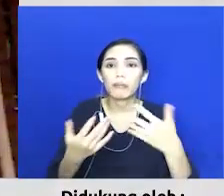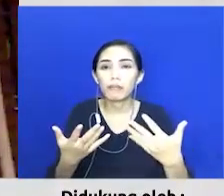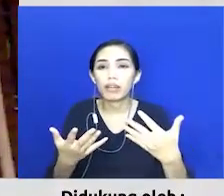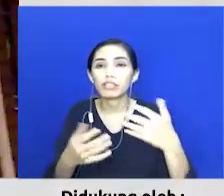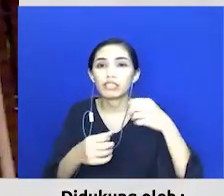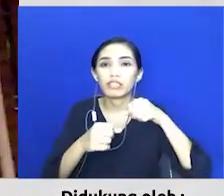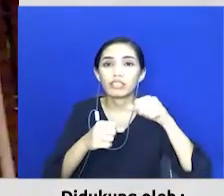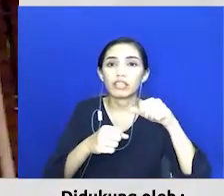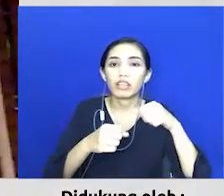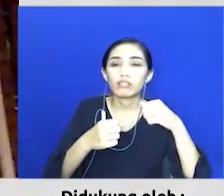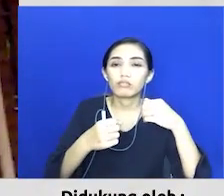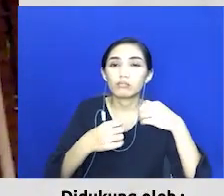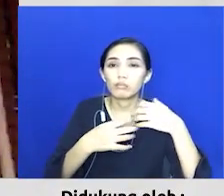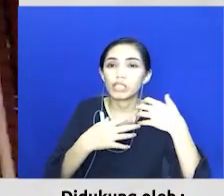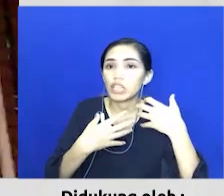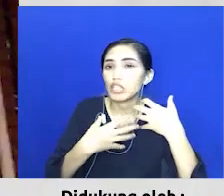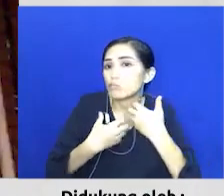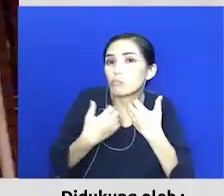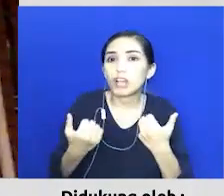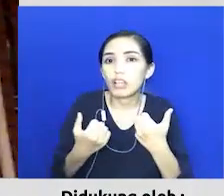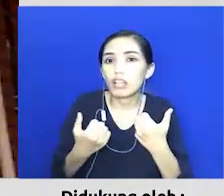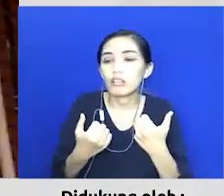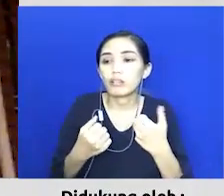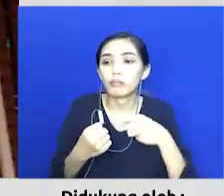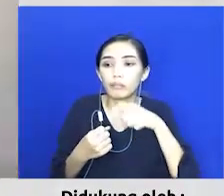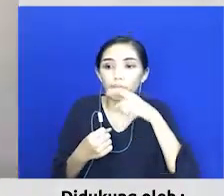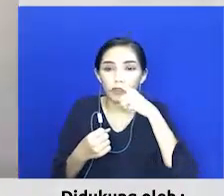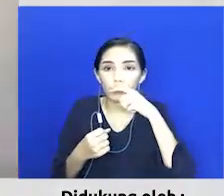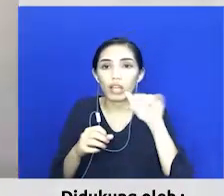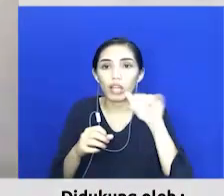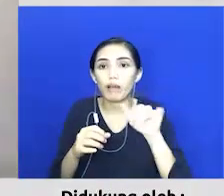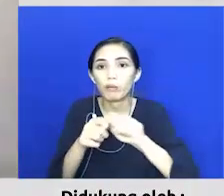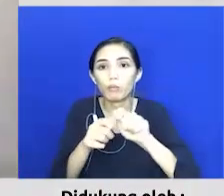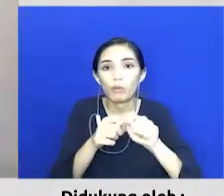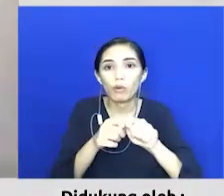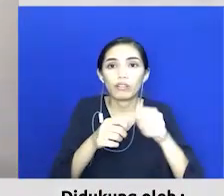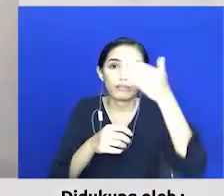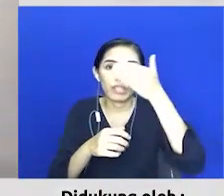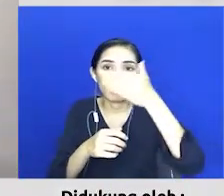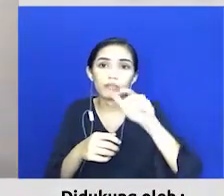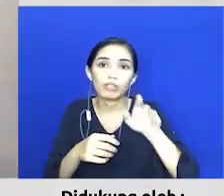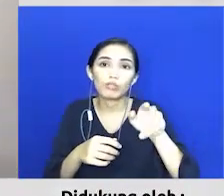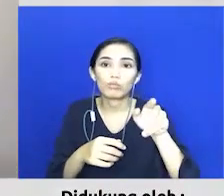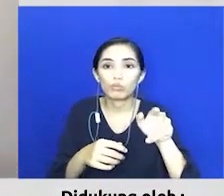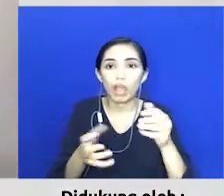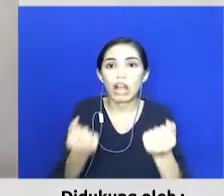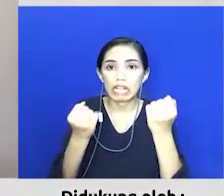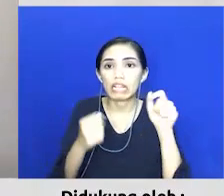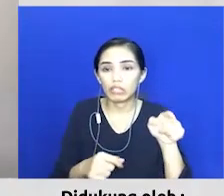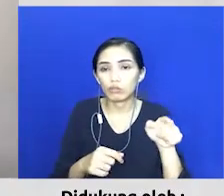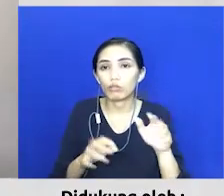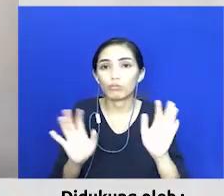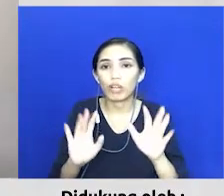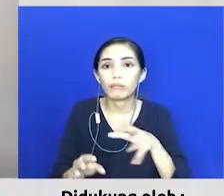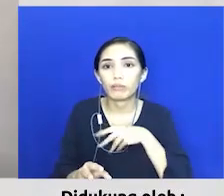ini dan para pembuat film pada angkatan itu ke sekarang gitu. Betulnya ini bukan juga